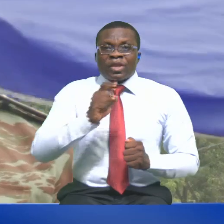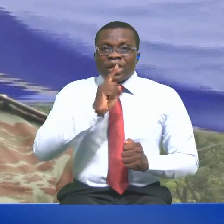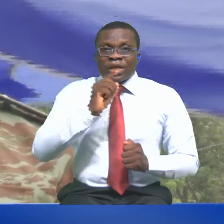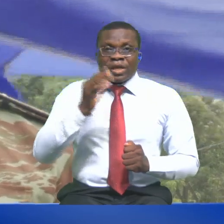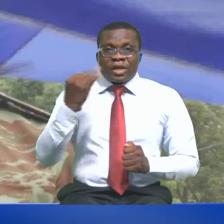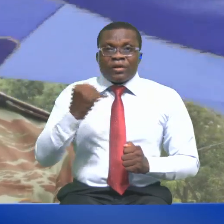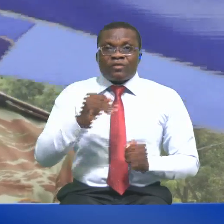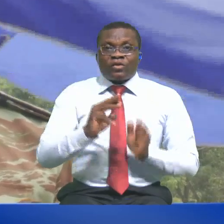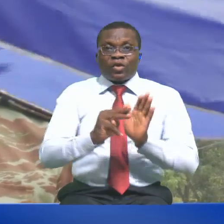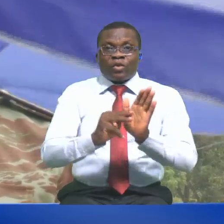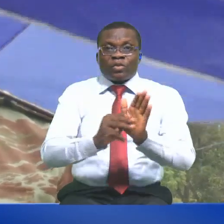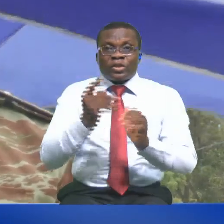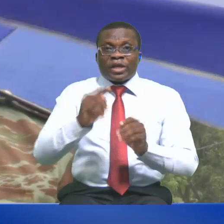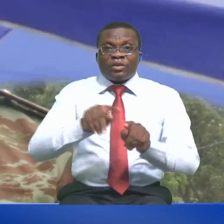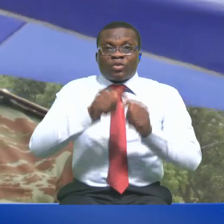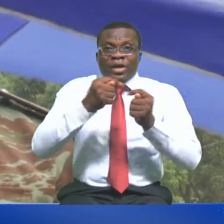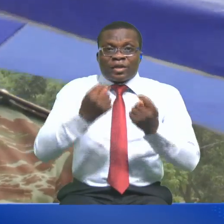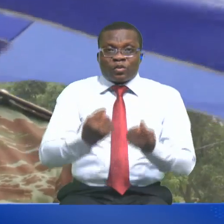un modèle pour la troupe.